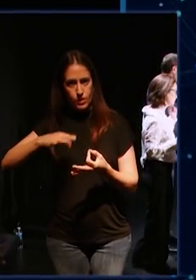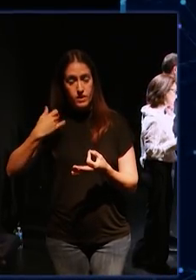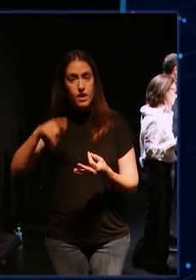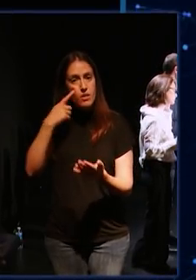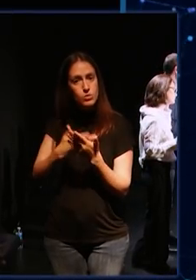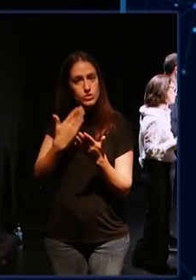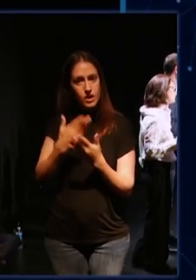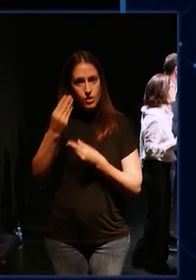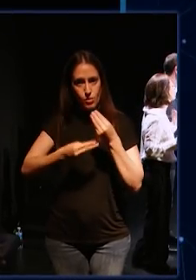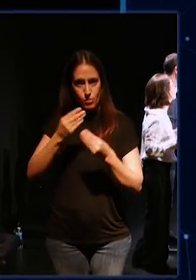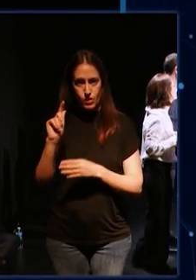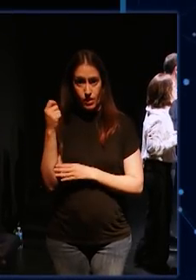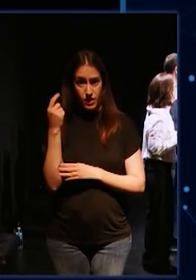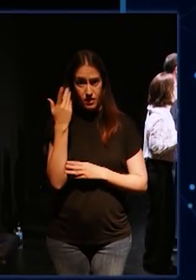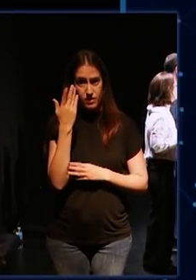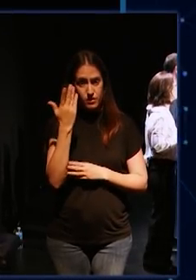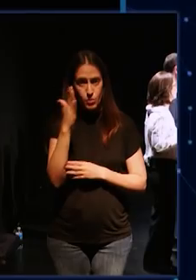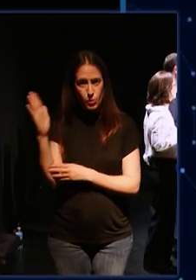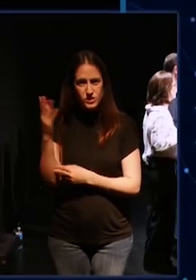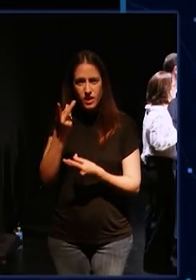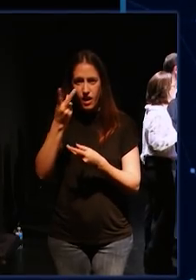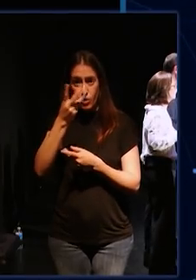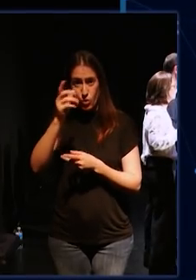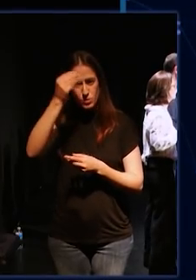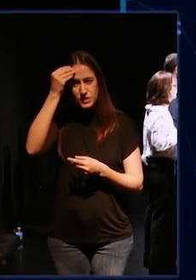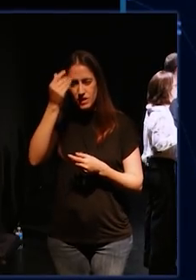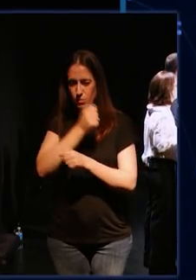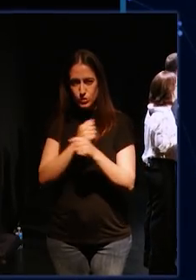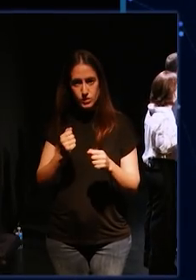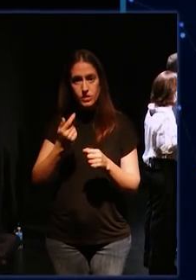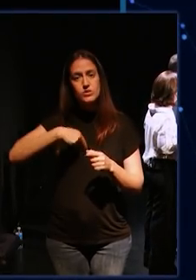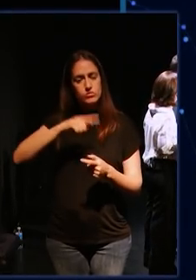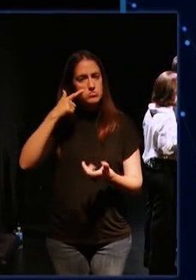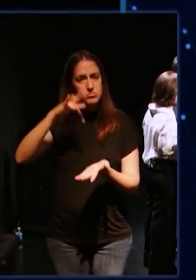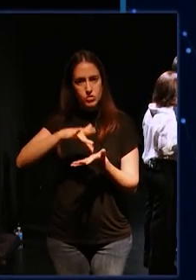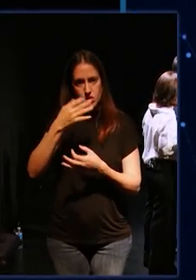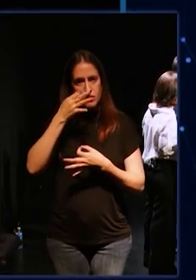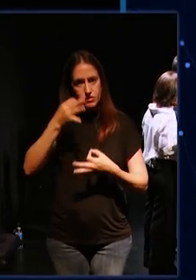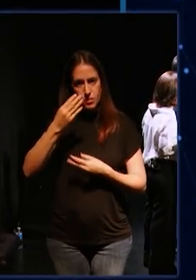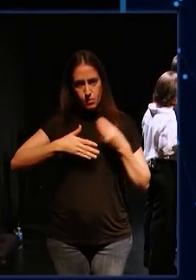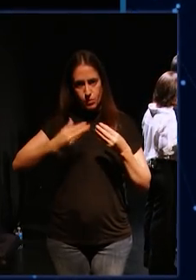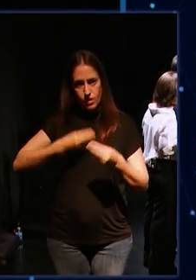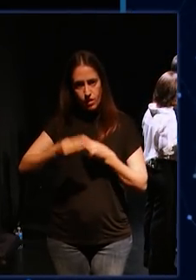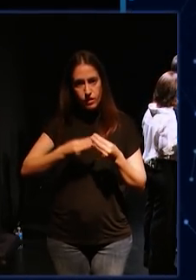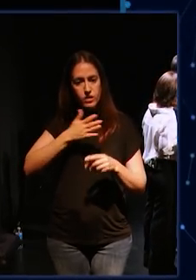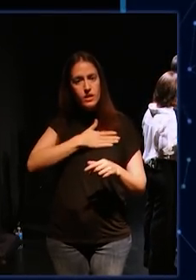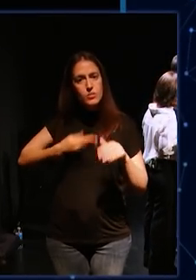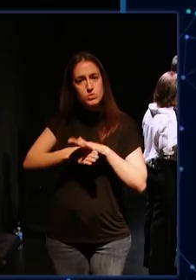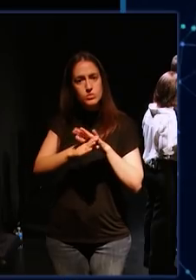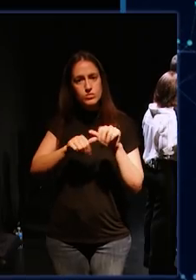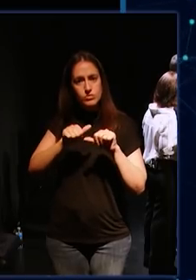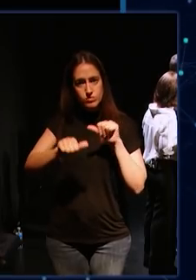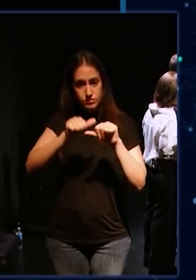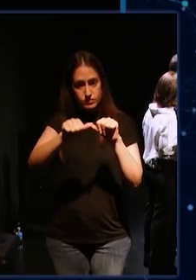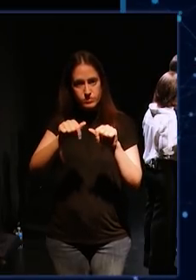terme propostes que molts es pensaven que eren impossibles i ara són una realitat. I volem seguir avançant per aquest camí